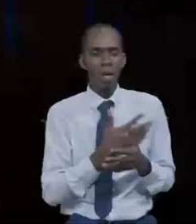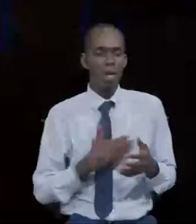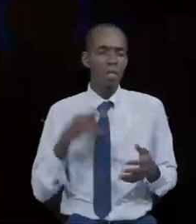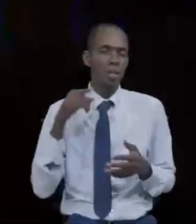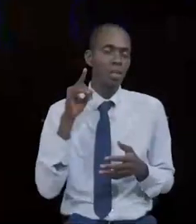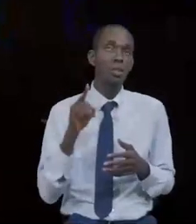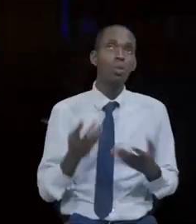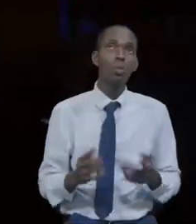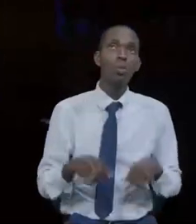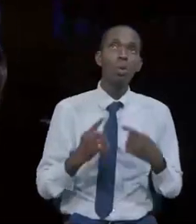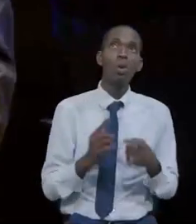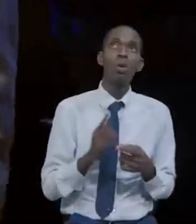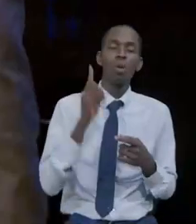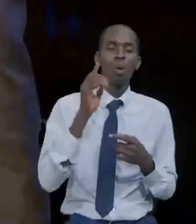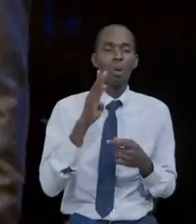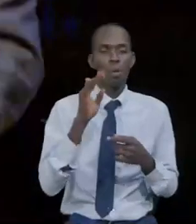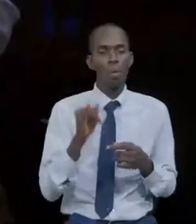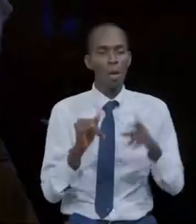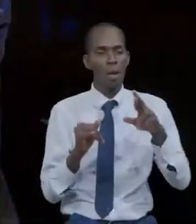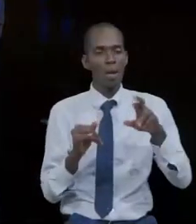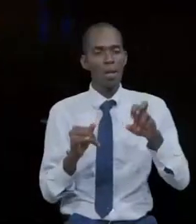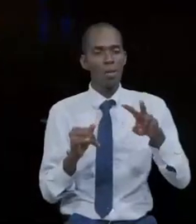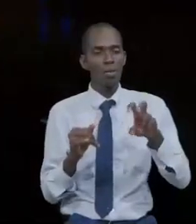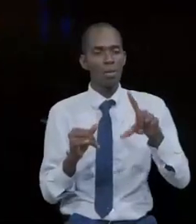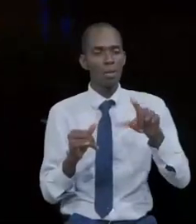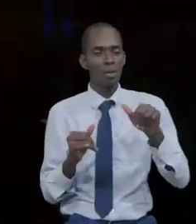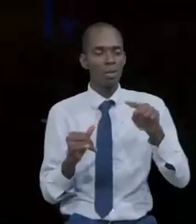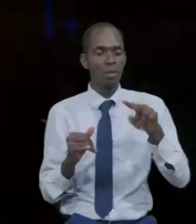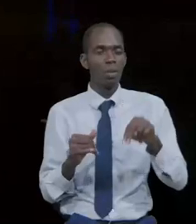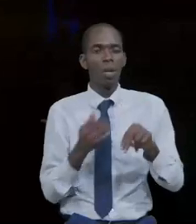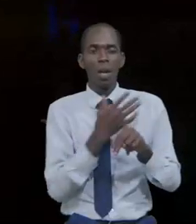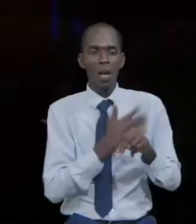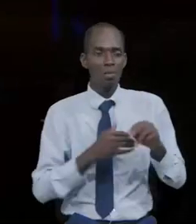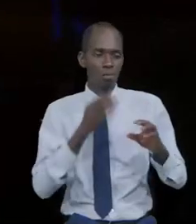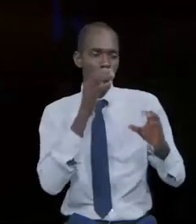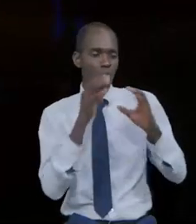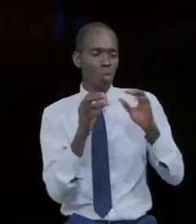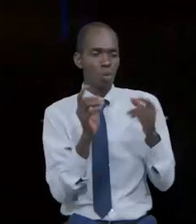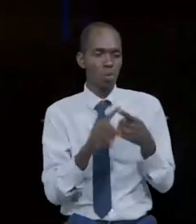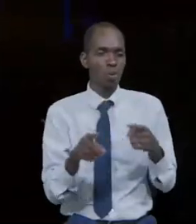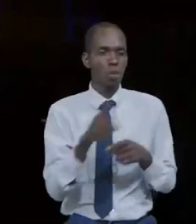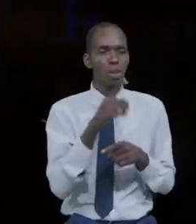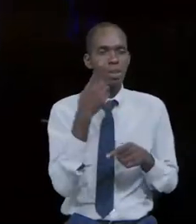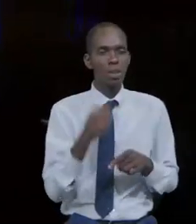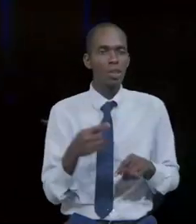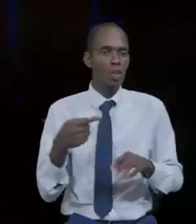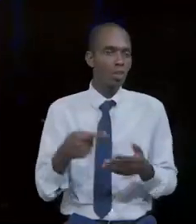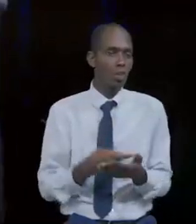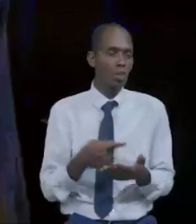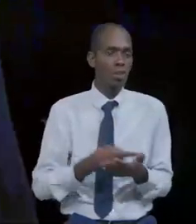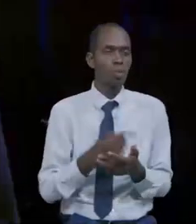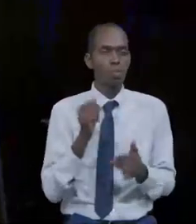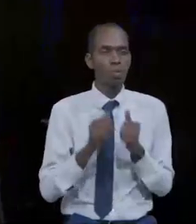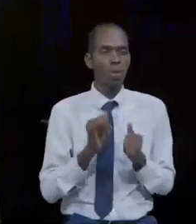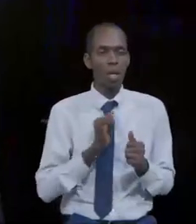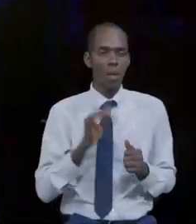Et ce fut d'après une révélation que j'ai montré, je leur ai exposé l'évangile que je prêche parmi les païens